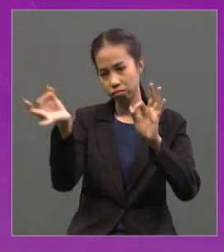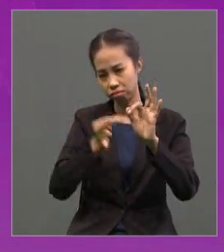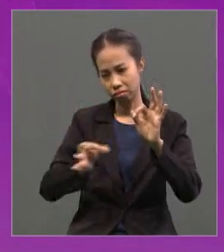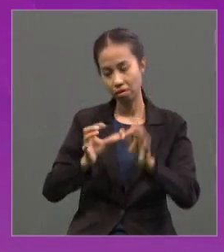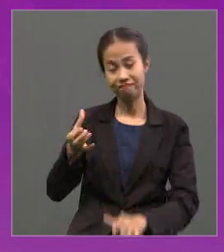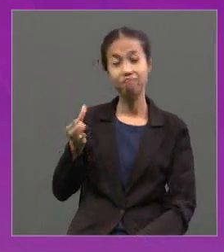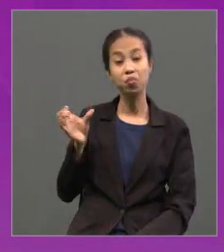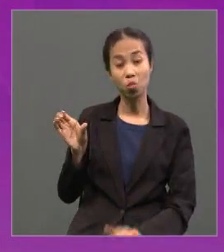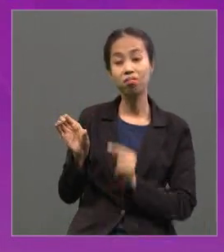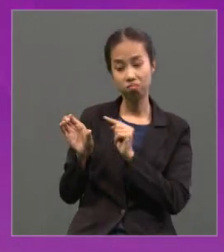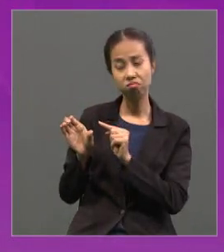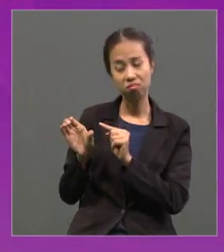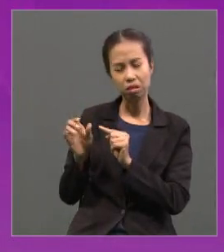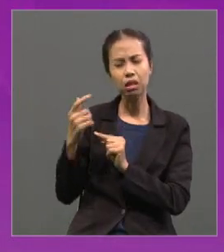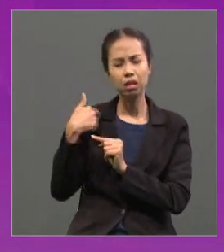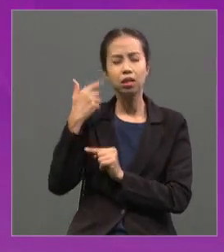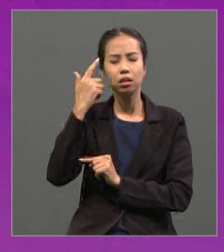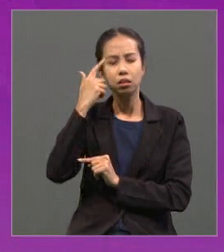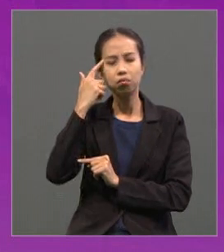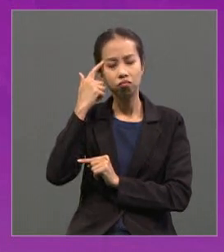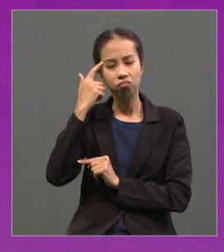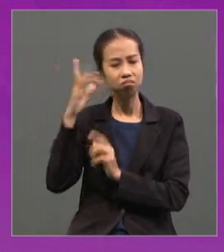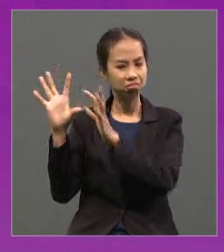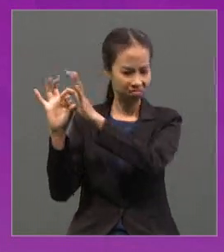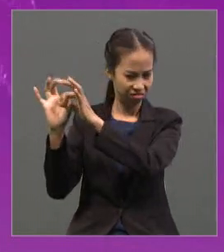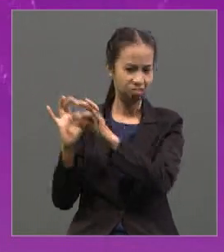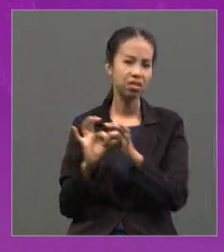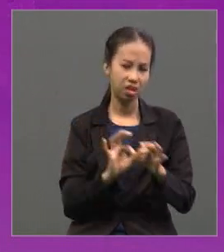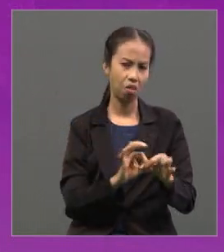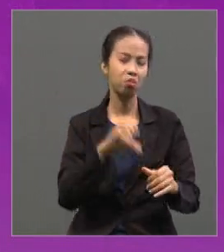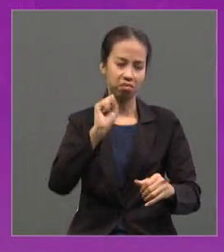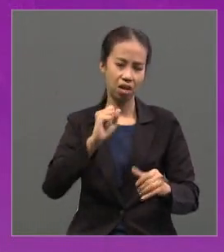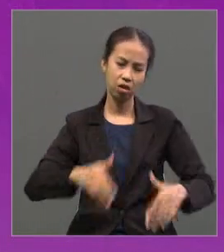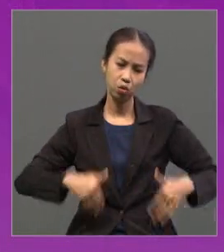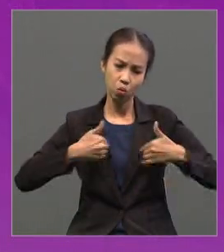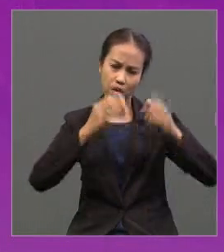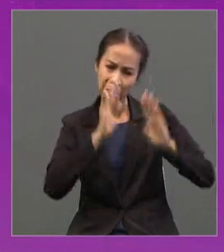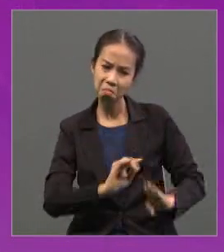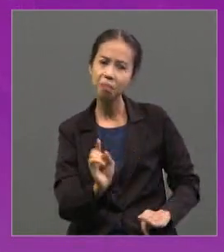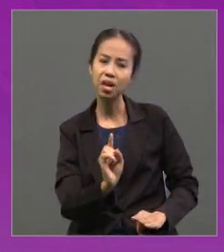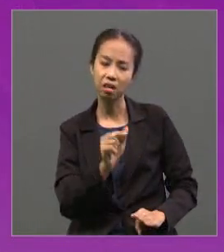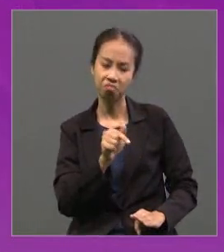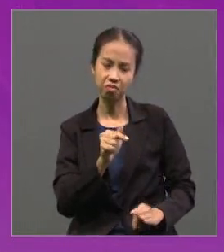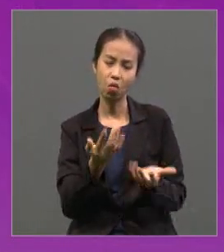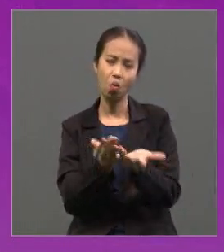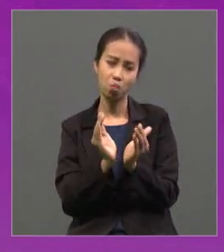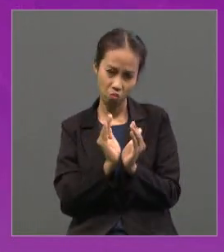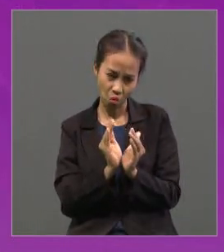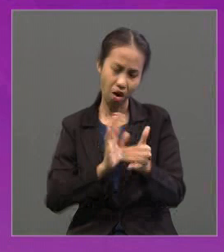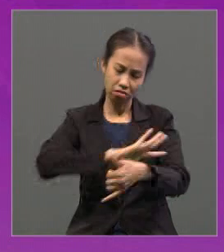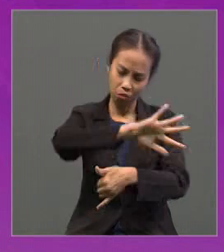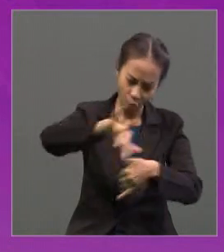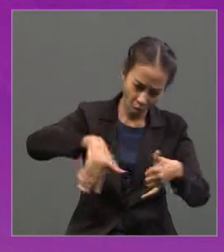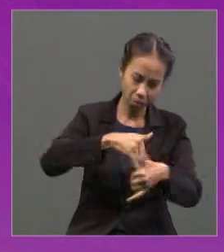เออจริงๆแล้วเนี่ยมันก็มีส่วนเหมือนกันในการที่บางทีคนคนหนึ่งจะยืนออกมาในสังคมได้นะขนาดนี้มันมีห